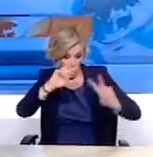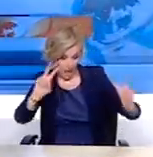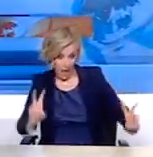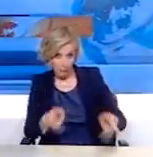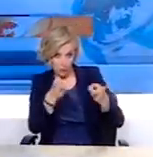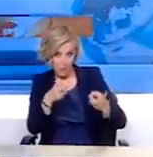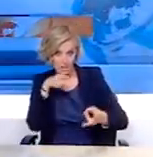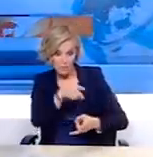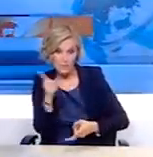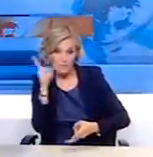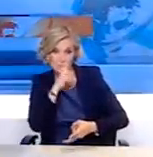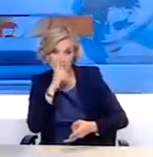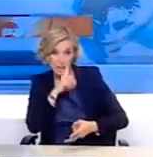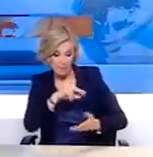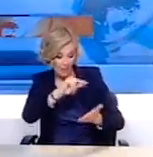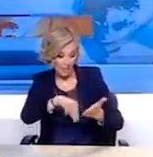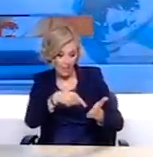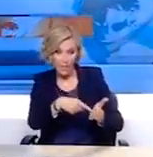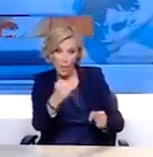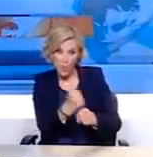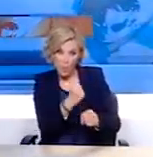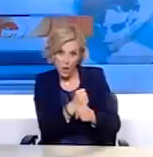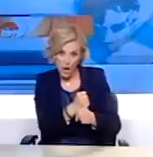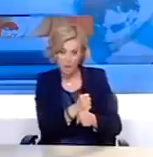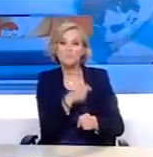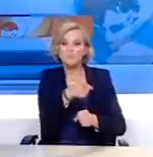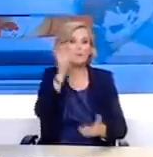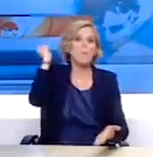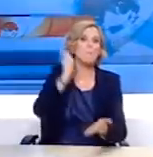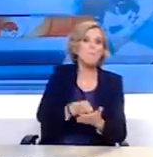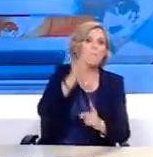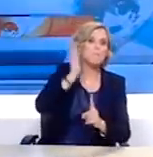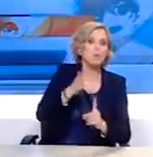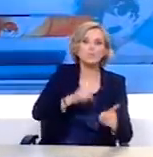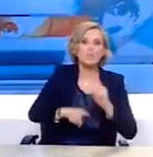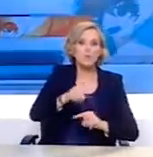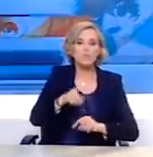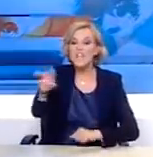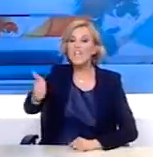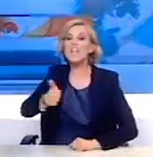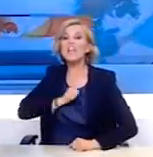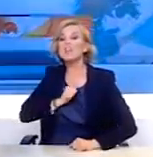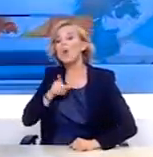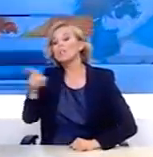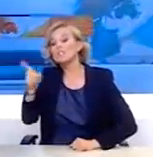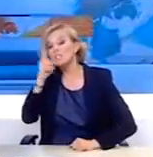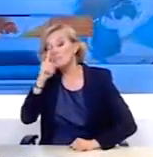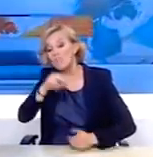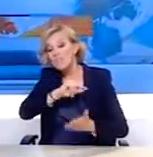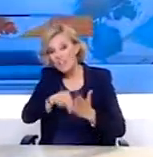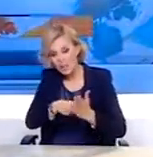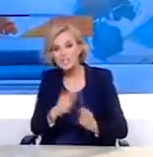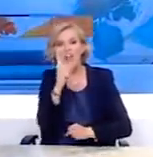εργοδότη θα εφαρμοστούν οι προβλεπόμενες κυρώσεις περί ανασφάλισης των εργαζομένων ή τη 10.500 ευρώ πρόστιμο και στο φέροντα τη βεβαίωση θα